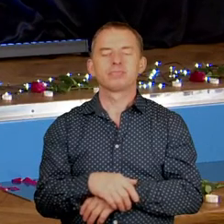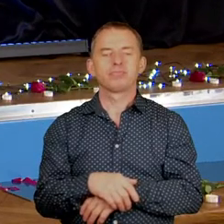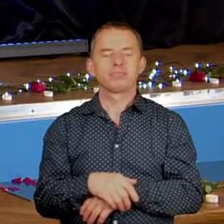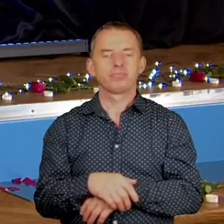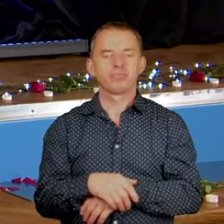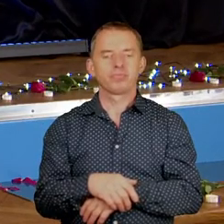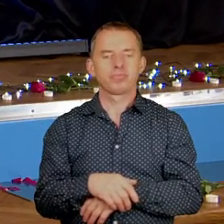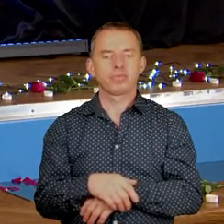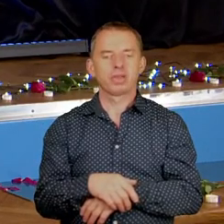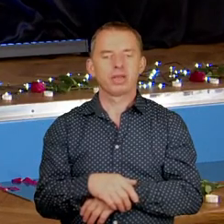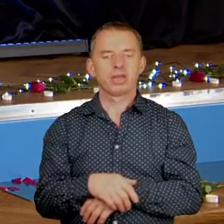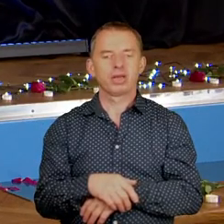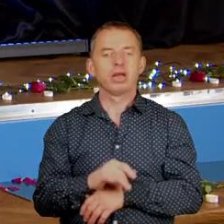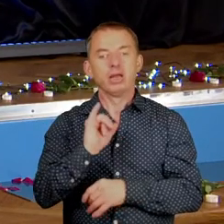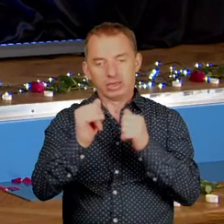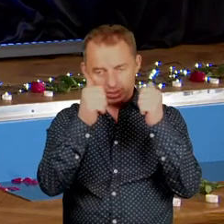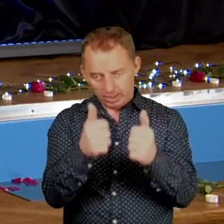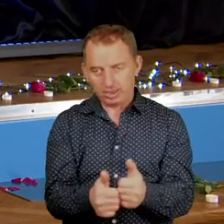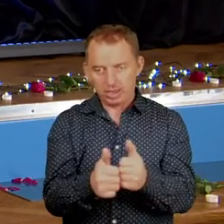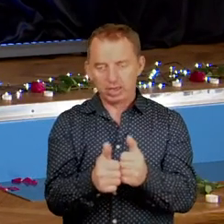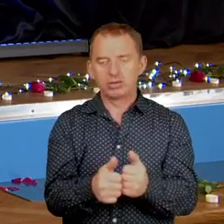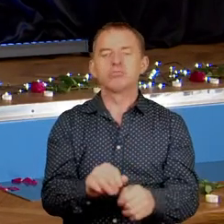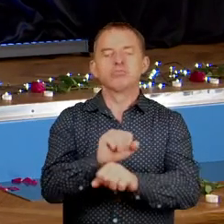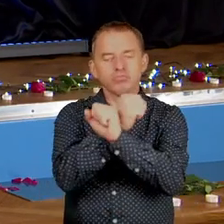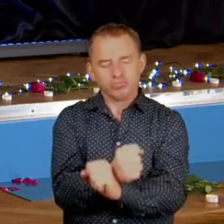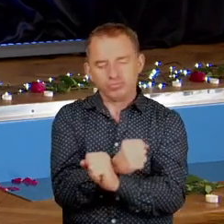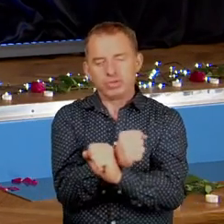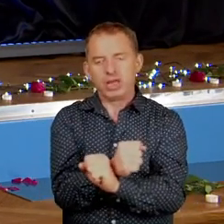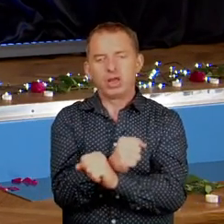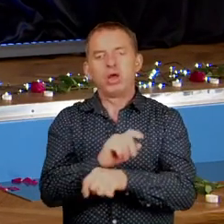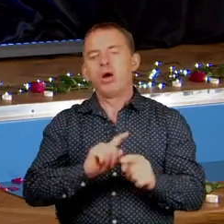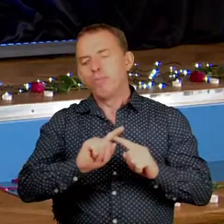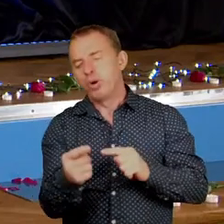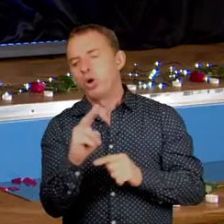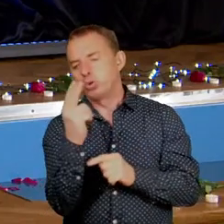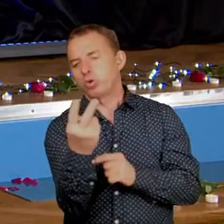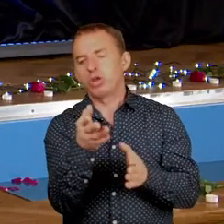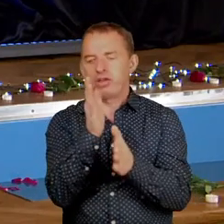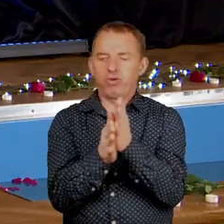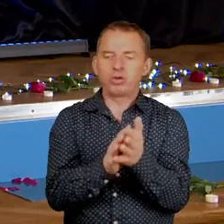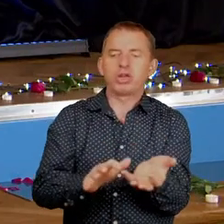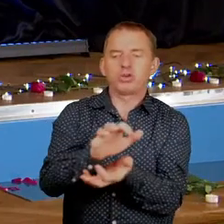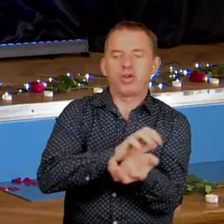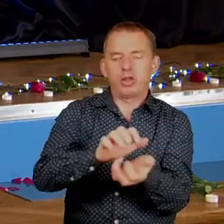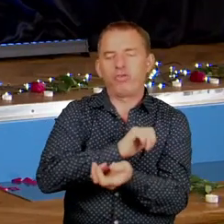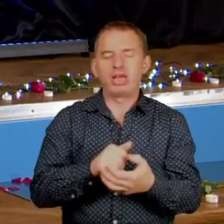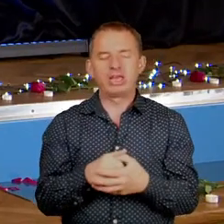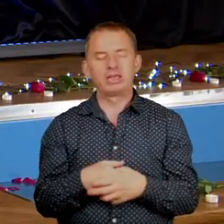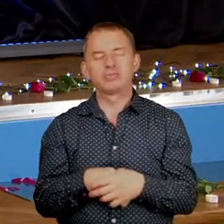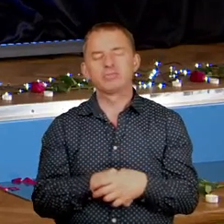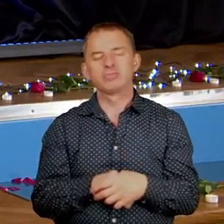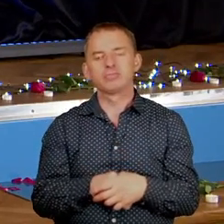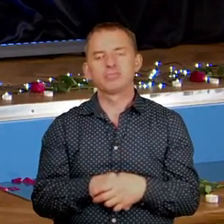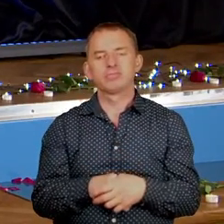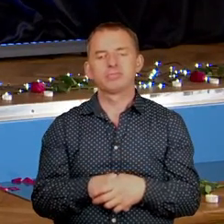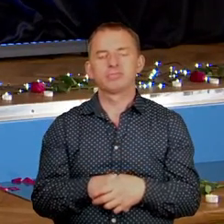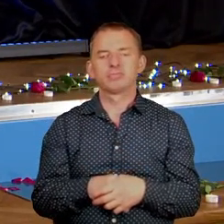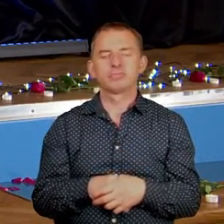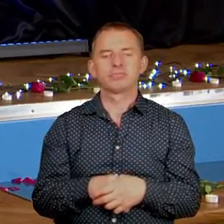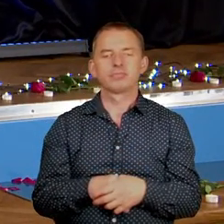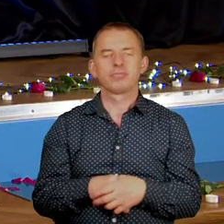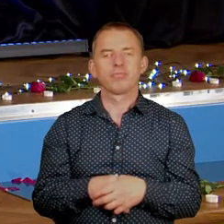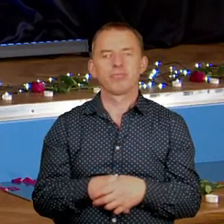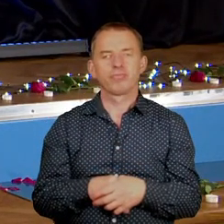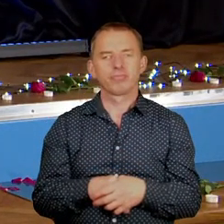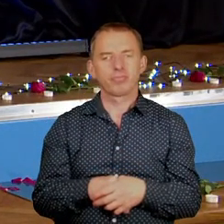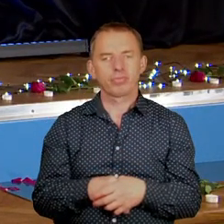the Second World War. I stał się jeńcem właśnie po II wojnie światowej. Now the American prisoners were kept